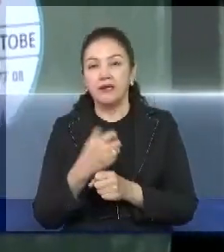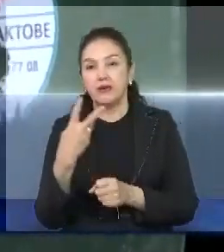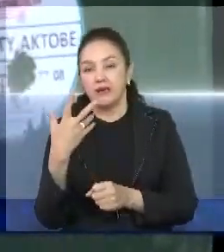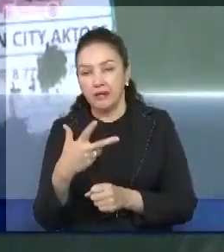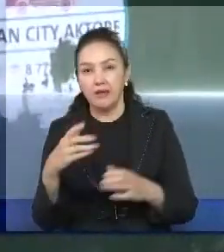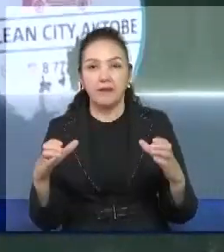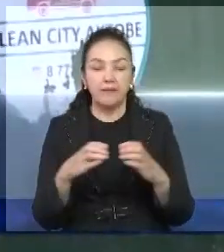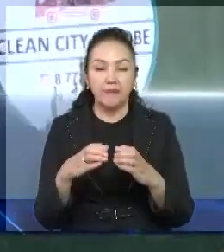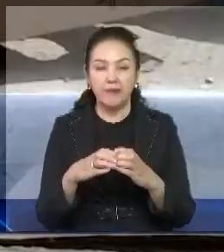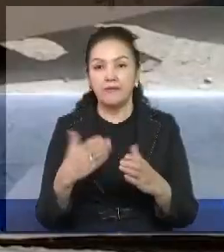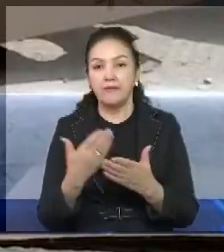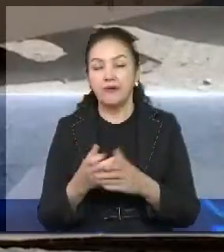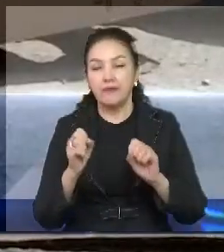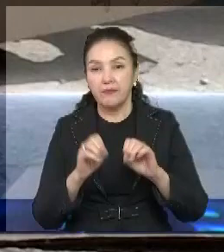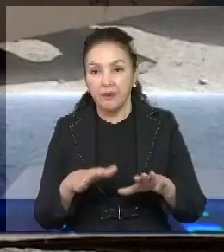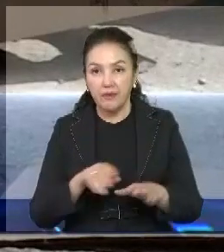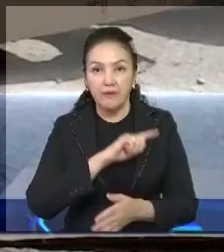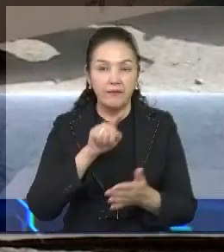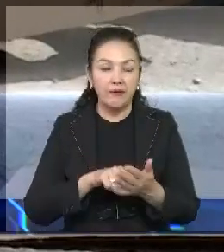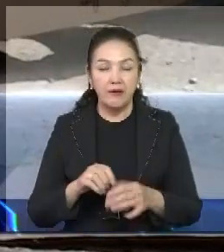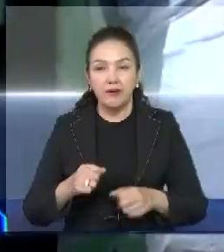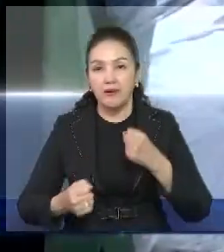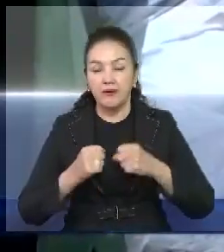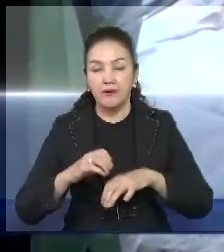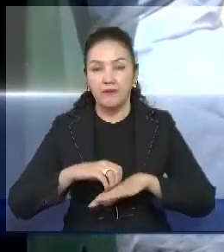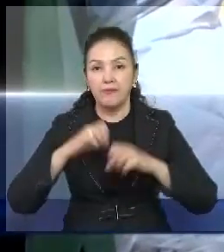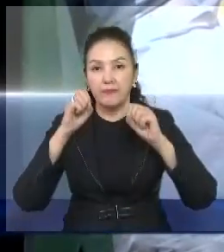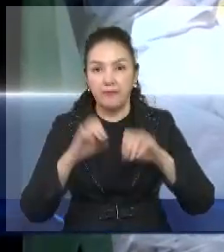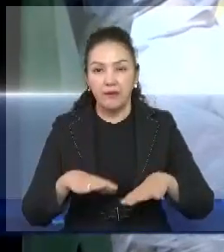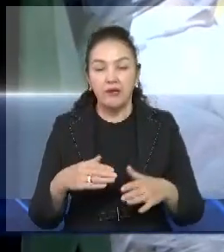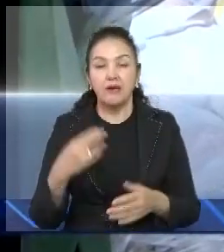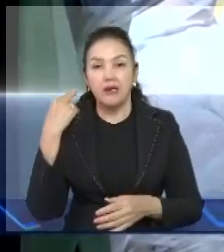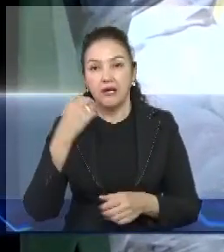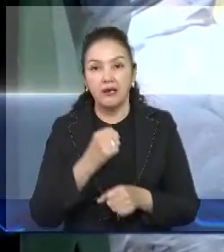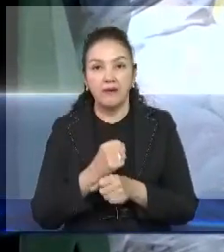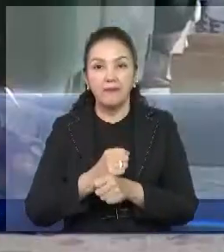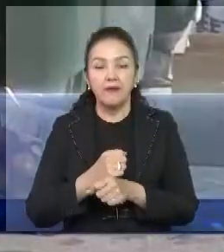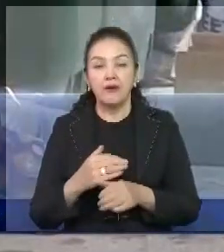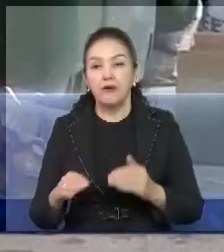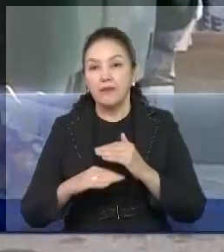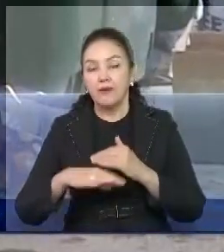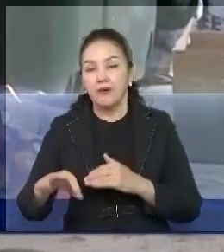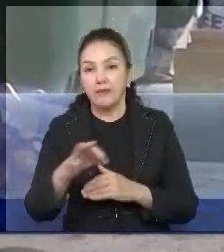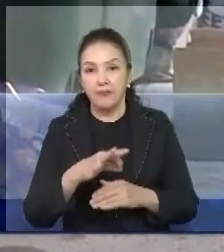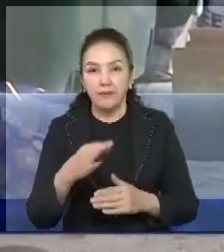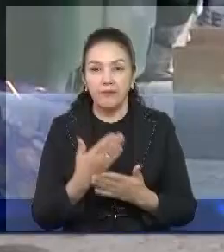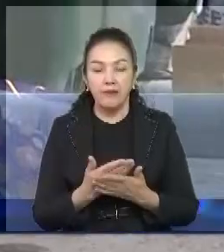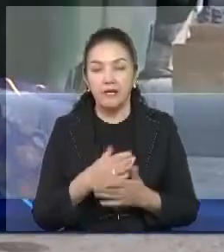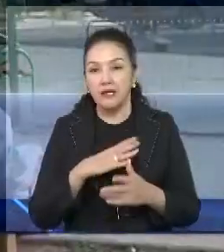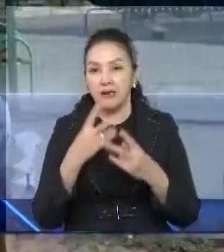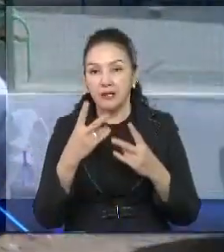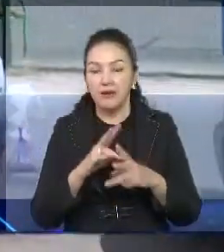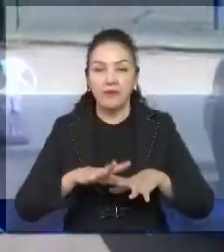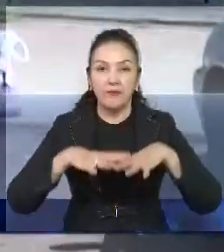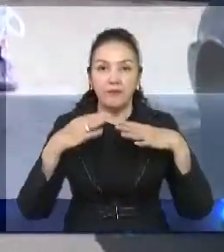мусоровоззящие компании Однако остается актуальный вопрос вывоза крупногабаритного мусора и в целом качество работ по благоустройству областного центра и это несмотря